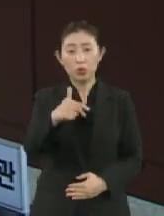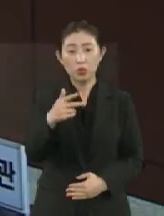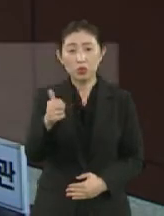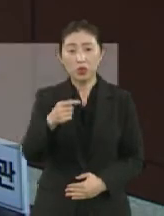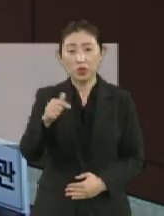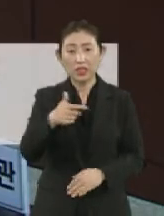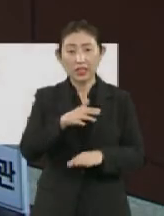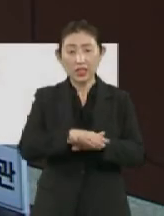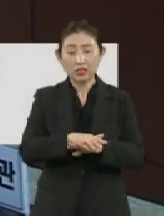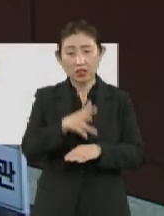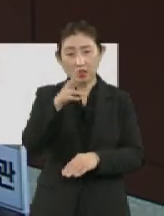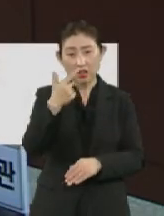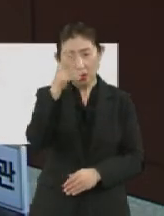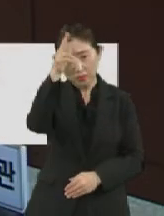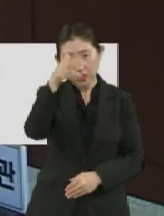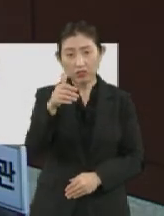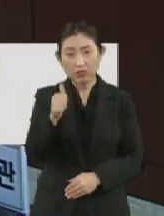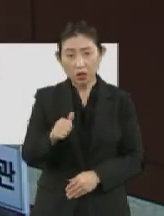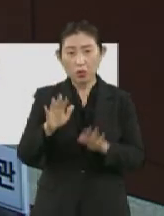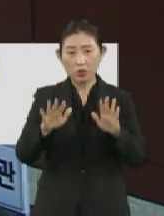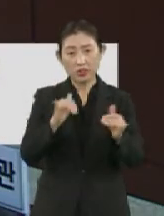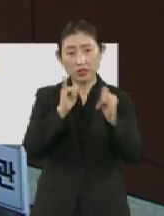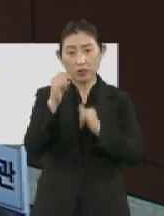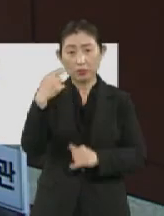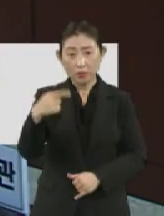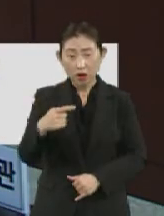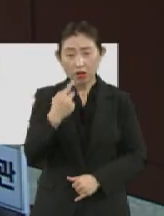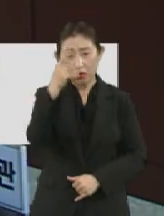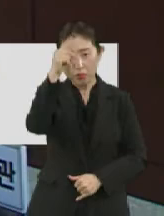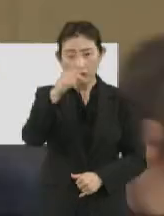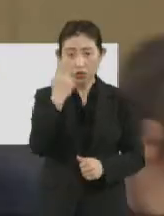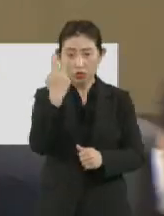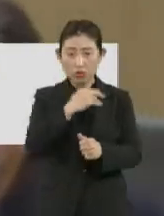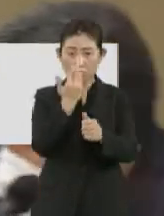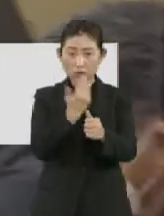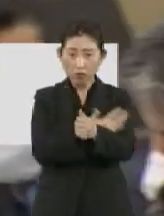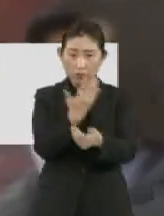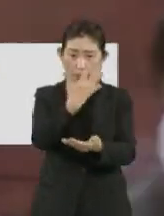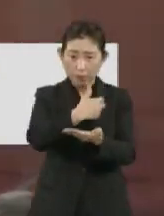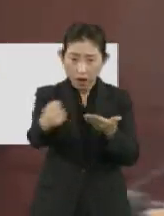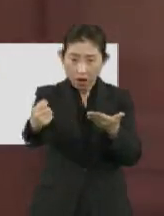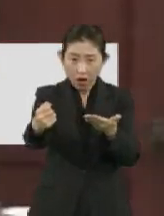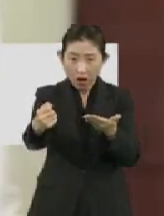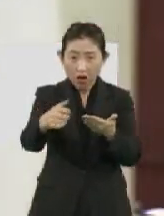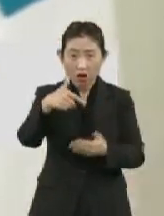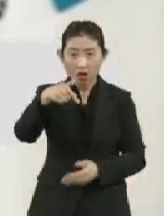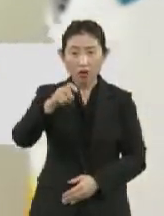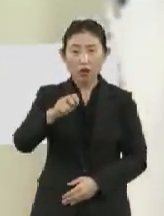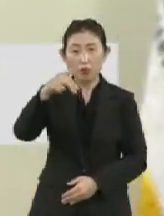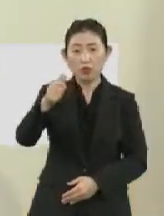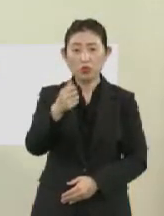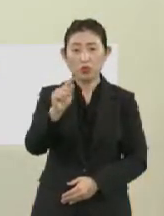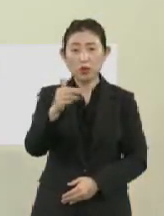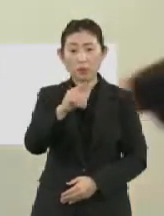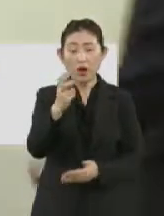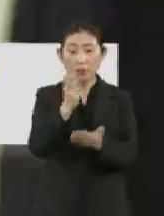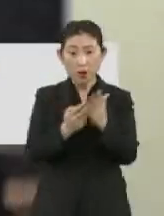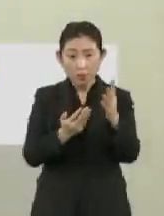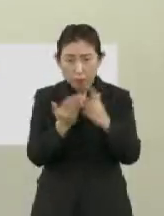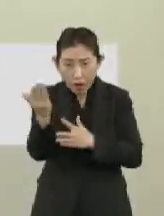노정환 대전지검장이 기자간담회를 갖고 검찰의 수사권 완전 박탈, 이른바 검수완박법안이